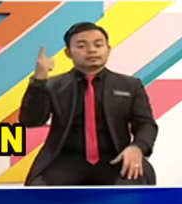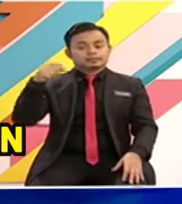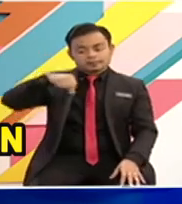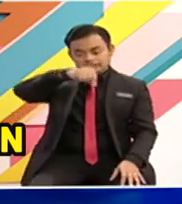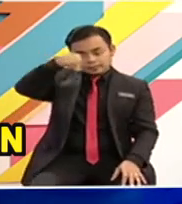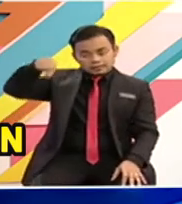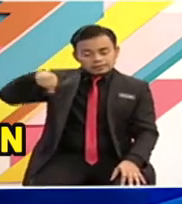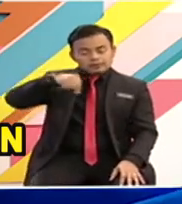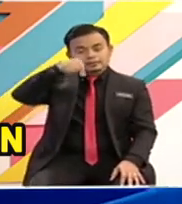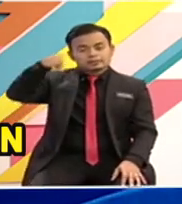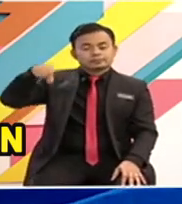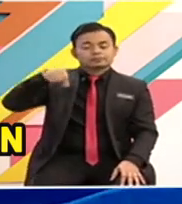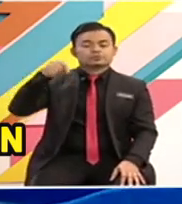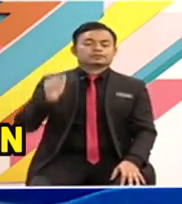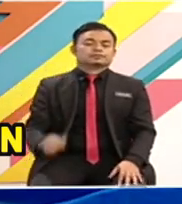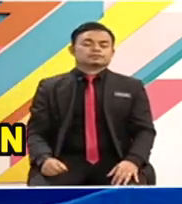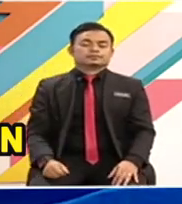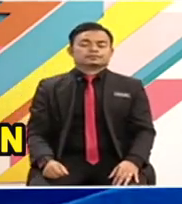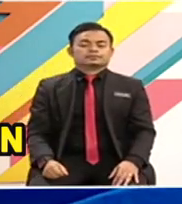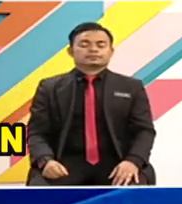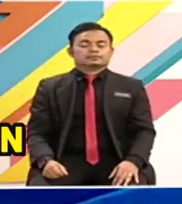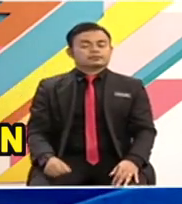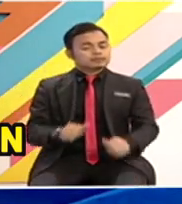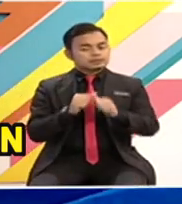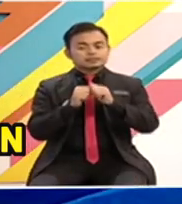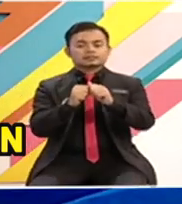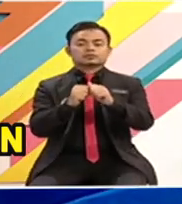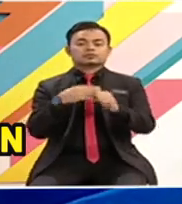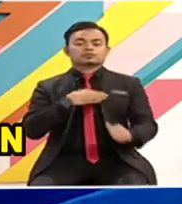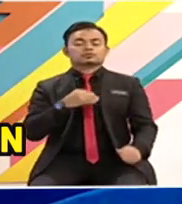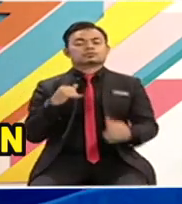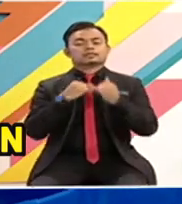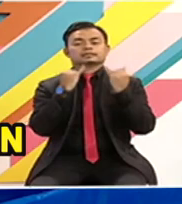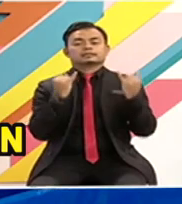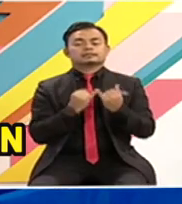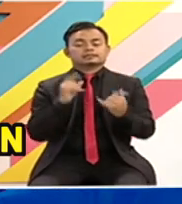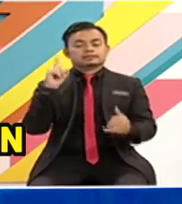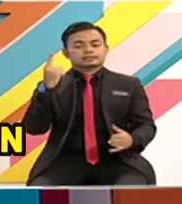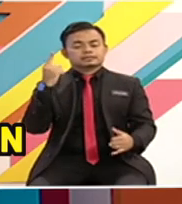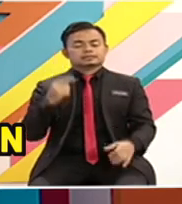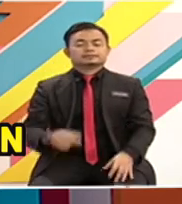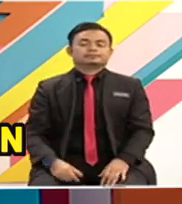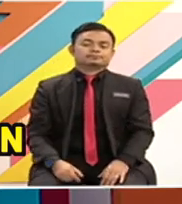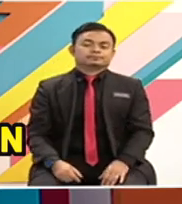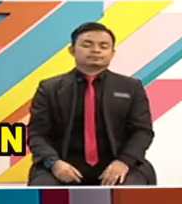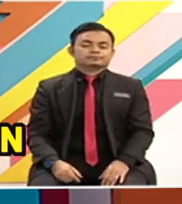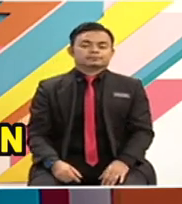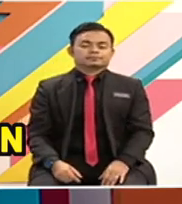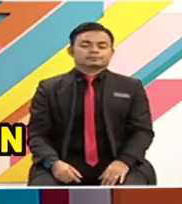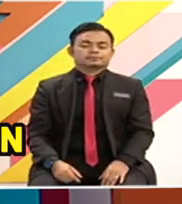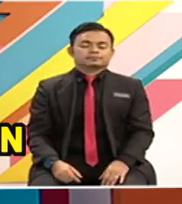oke saja warna merah di tengah semua di heran warna biru pun boleh juga jadi ikut bid di Kediri